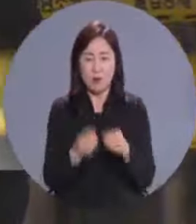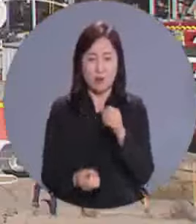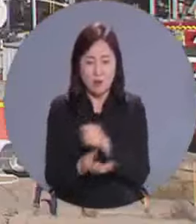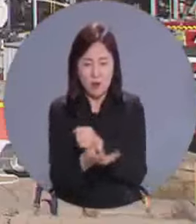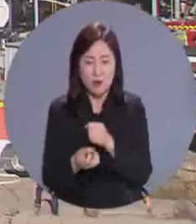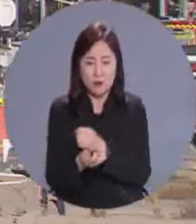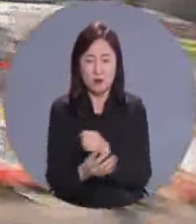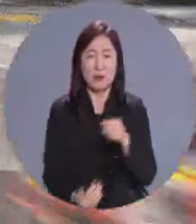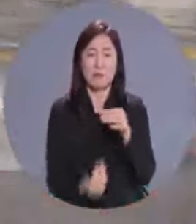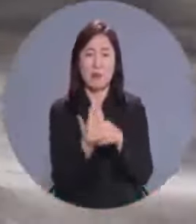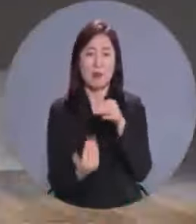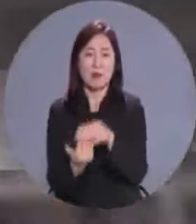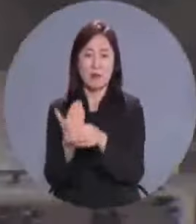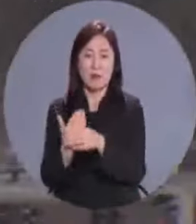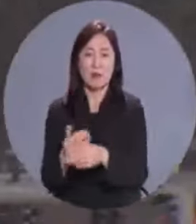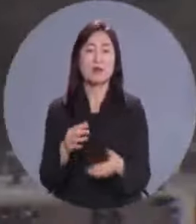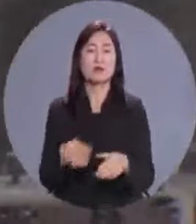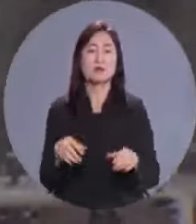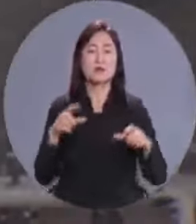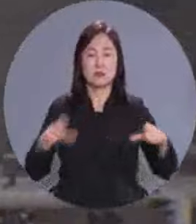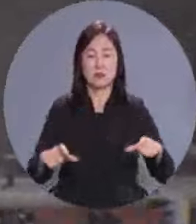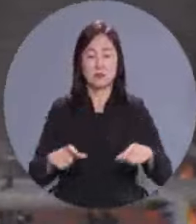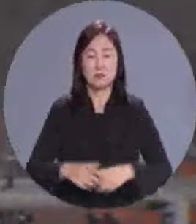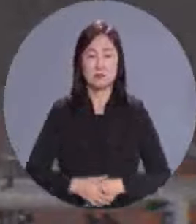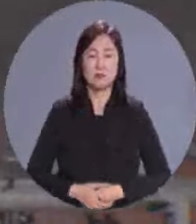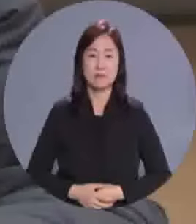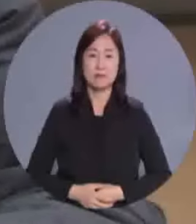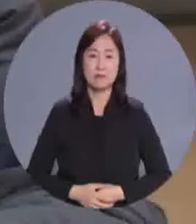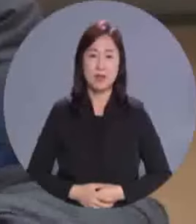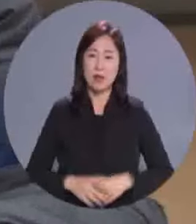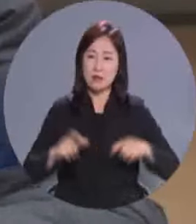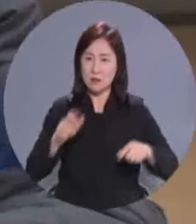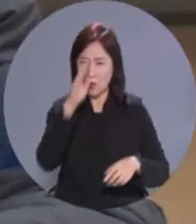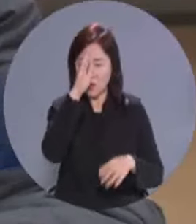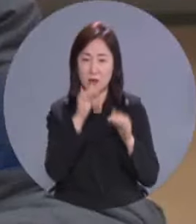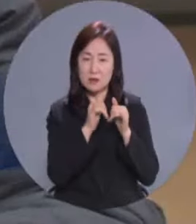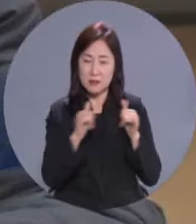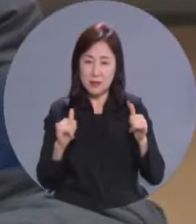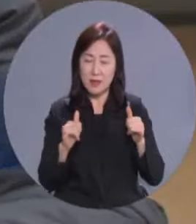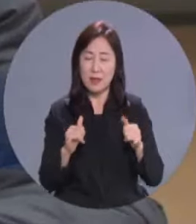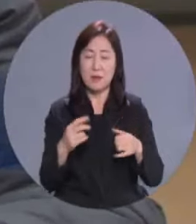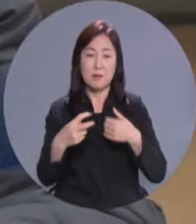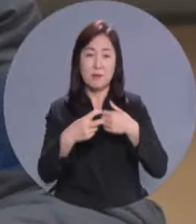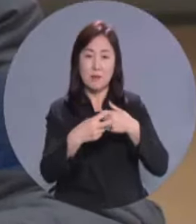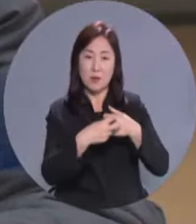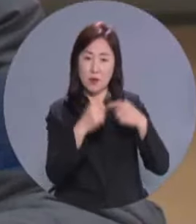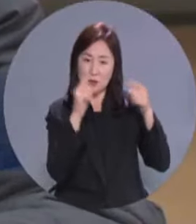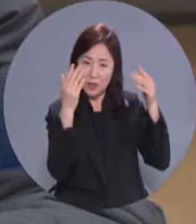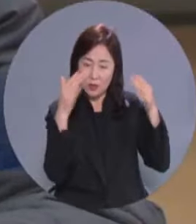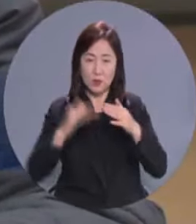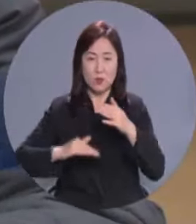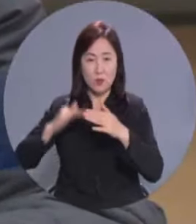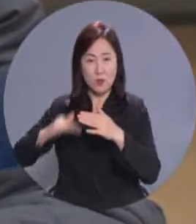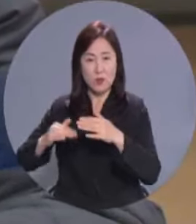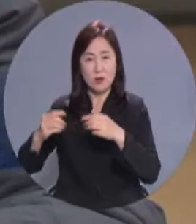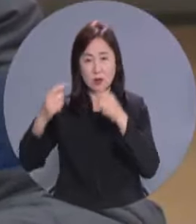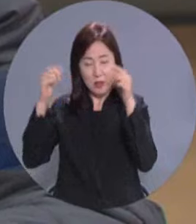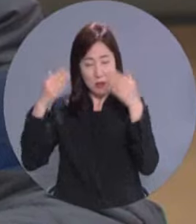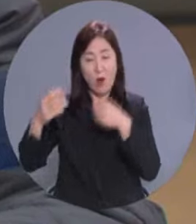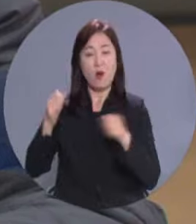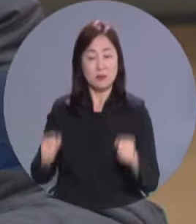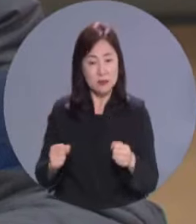신산업지구 을 떠고 있습니다 지역에 어 환자가 의대가 있거나 아니면 공공 의대가 있을 경우 여기에서